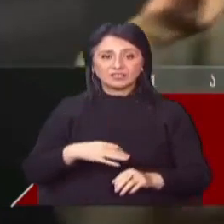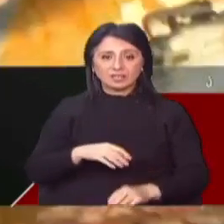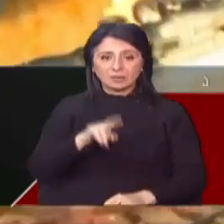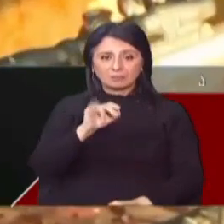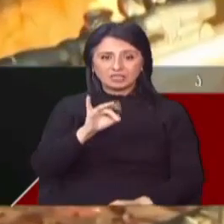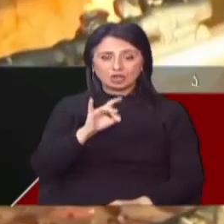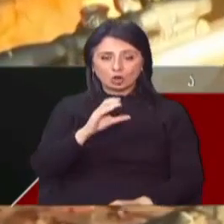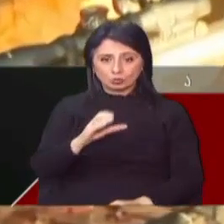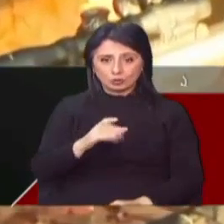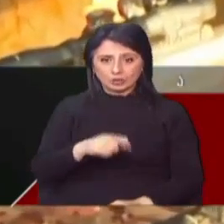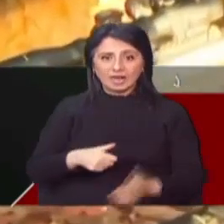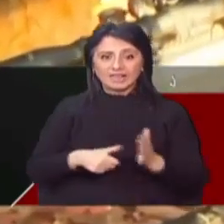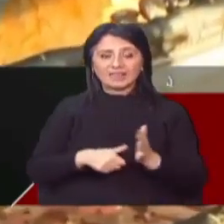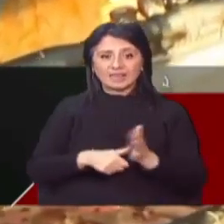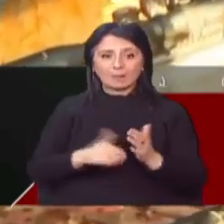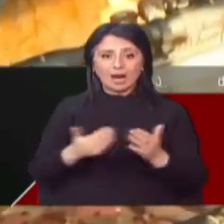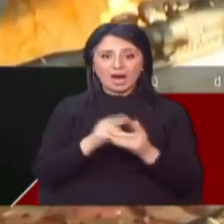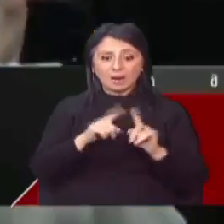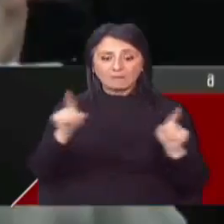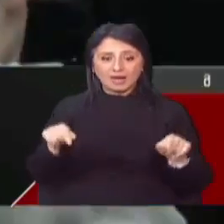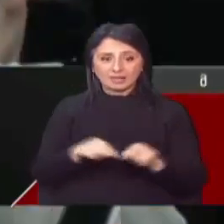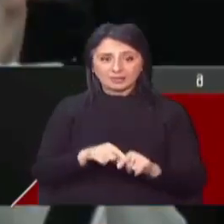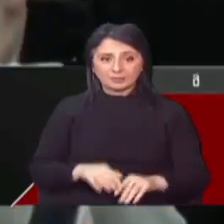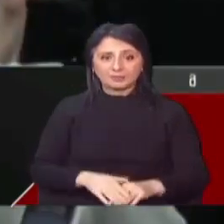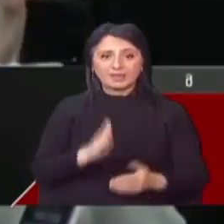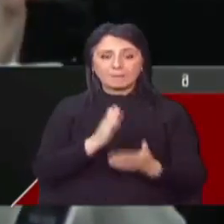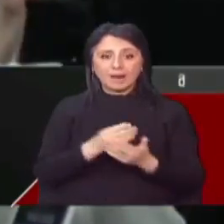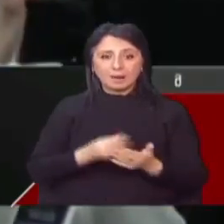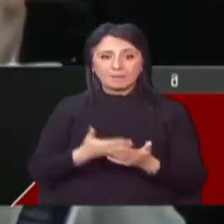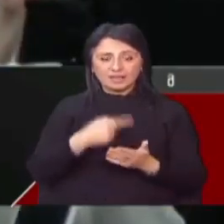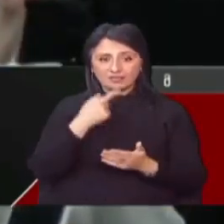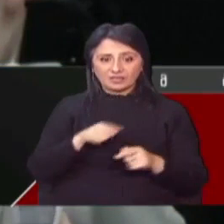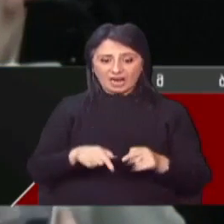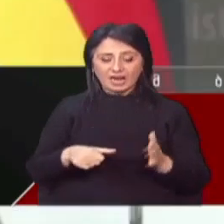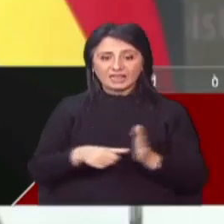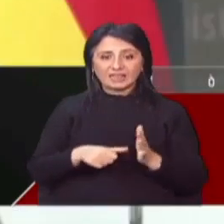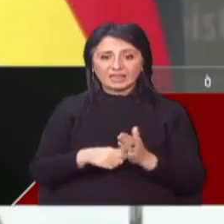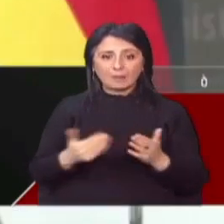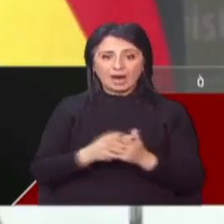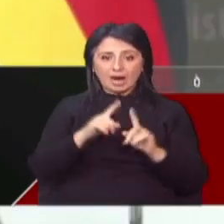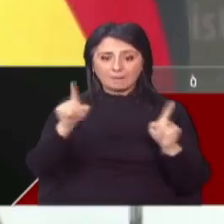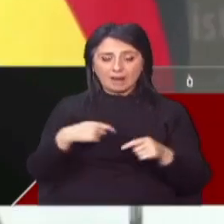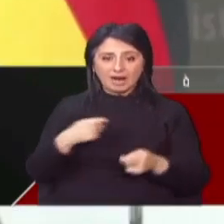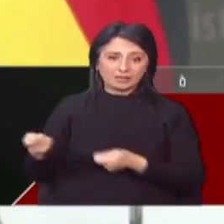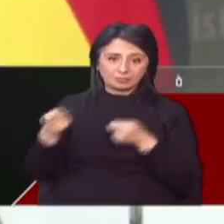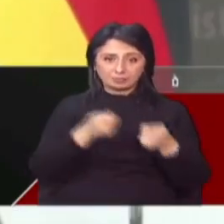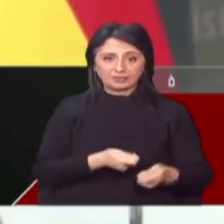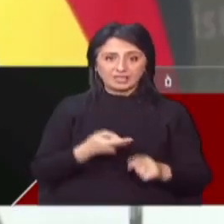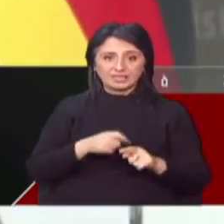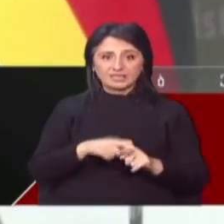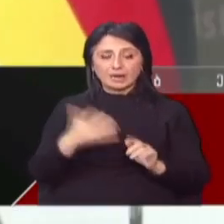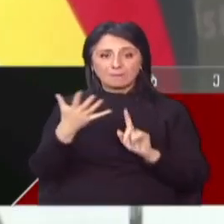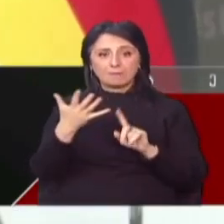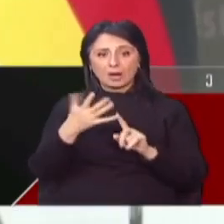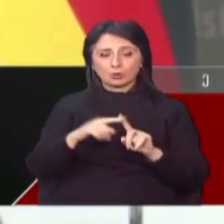ბორის პისტორიუსიც დახმარების ახალი პაკეტით. მაქვს პატივი ვთქვა, რომ აქ დახმარების ახალი პაკეტით ჩამოვედი. ეს არის